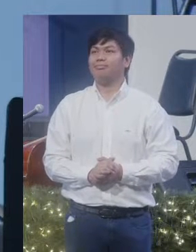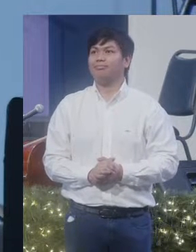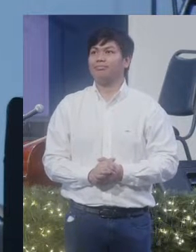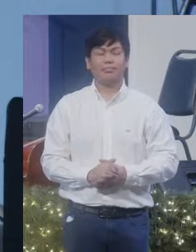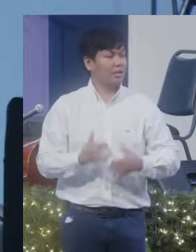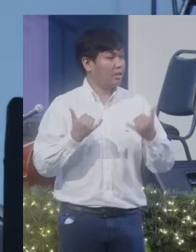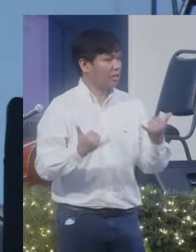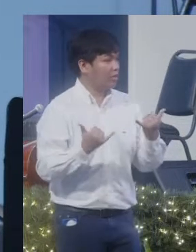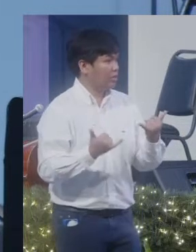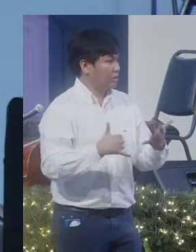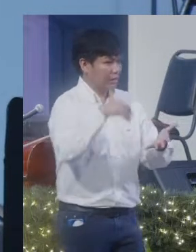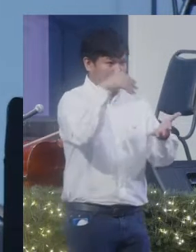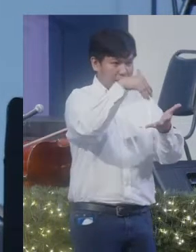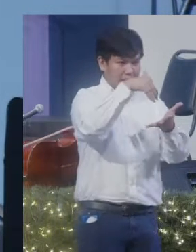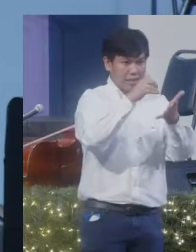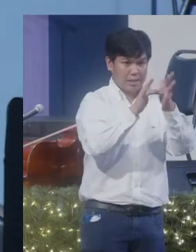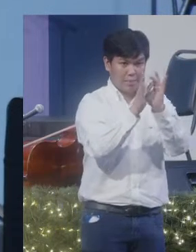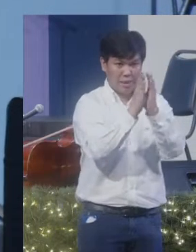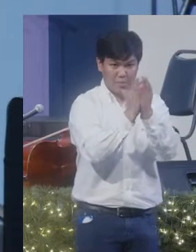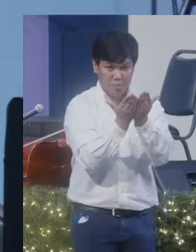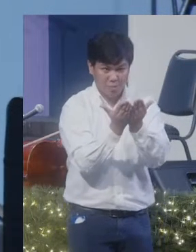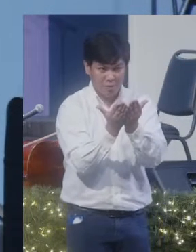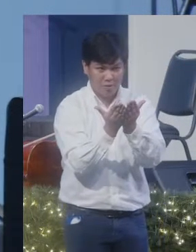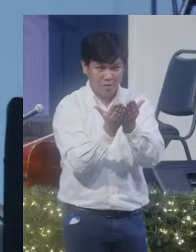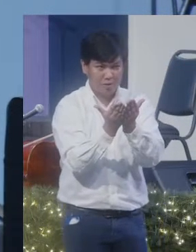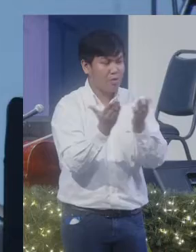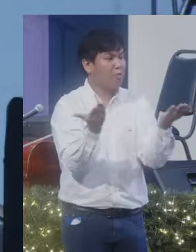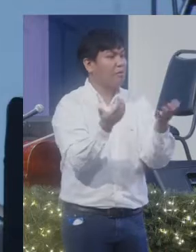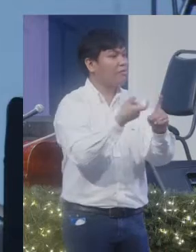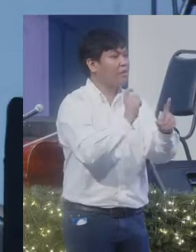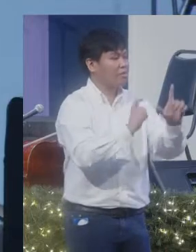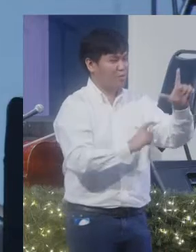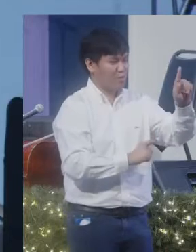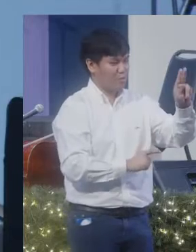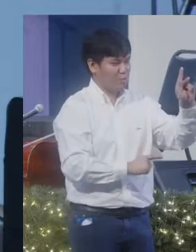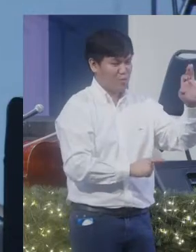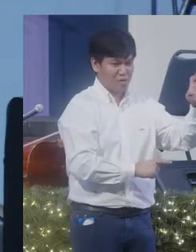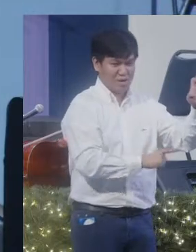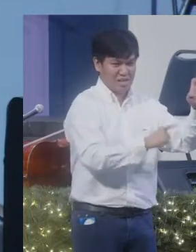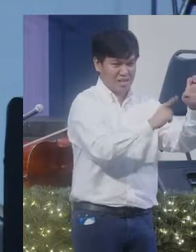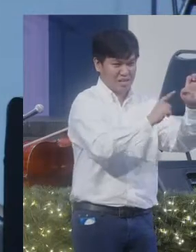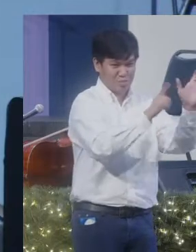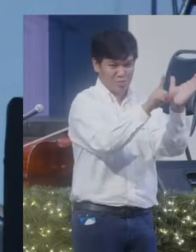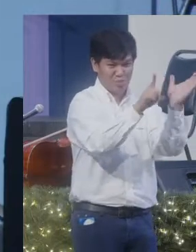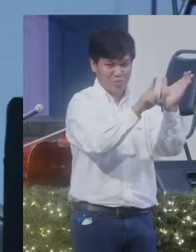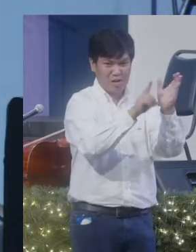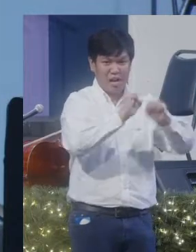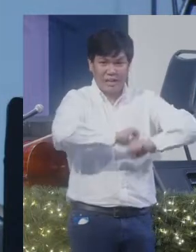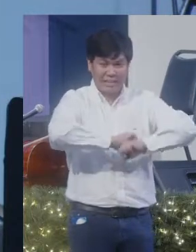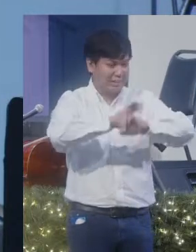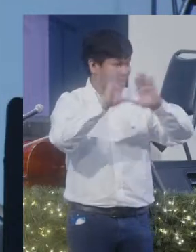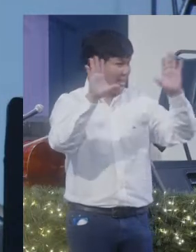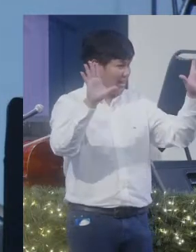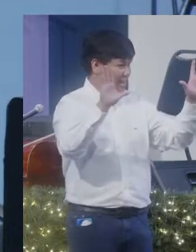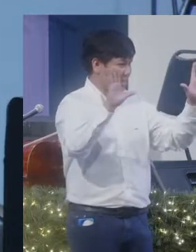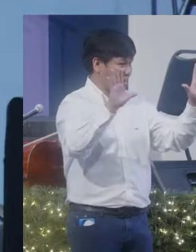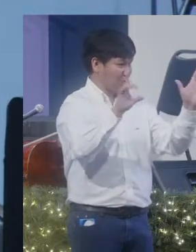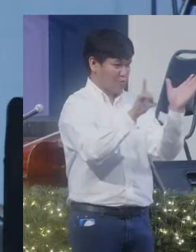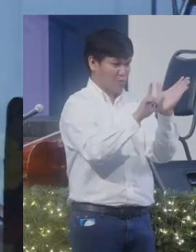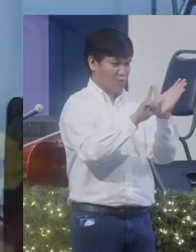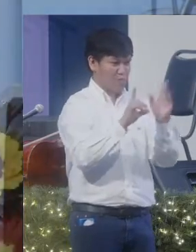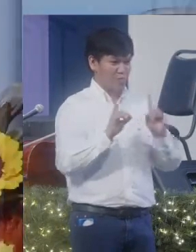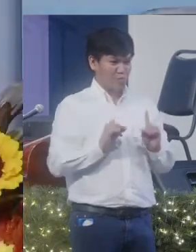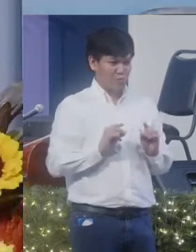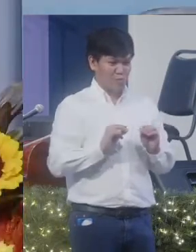Sa ating pag-aaral ng Ebanghelyo ayon kay Luke, malinaw na inilahad niya